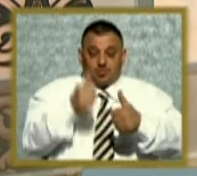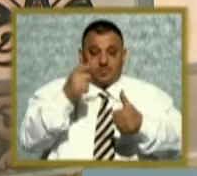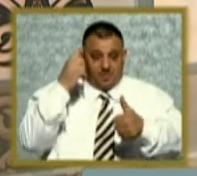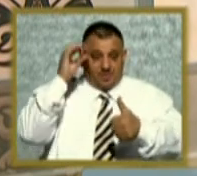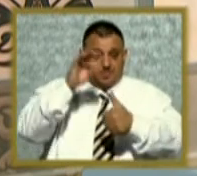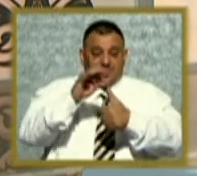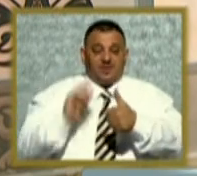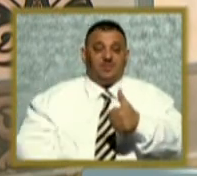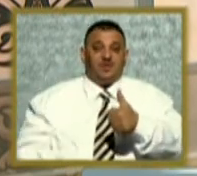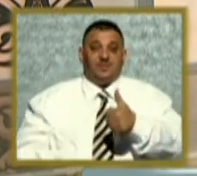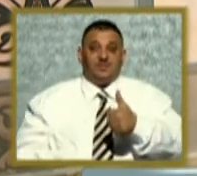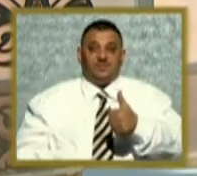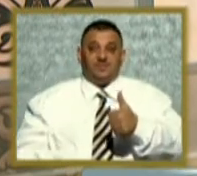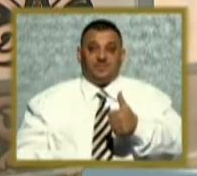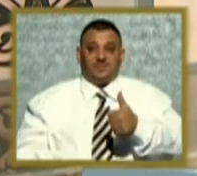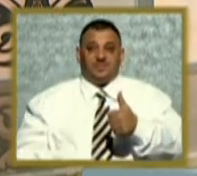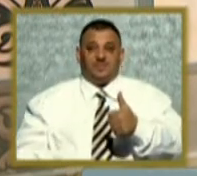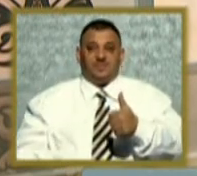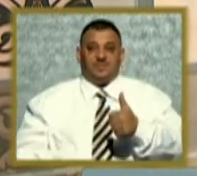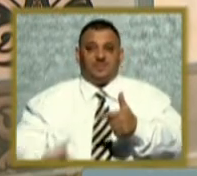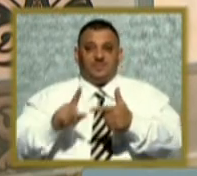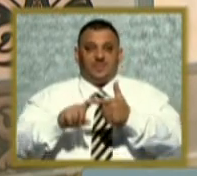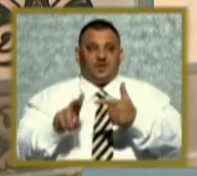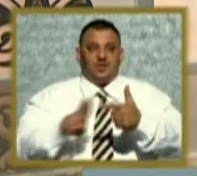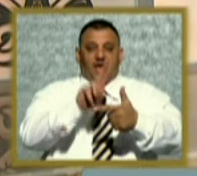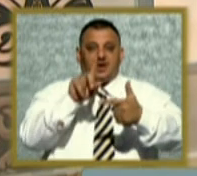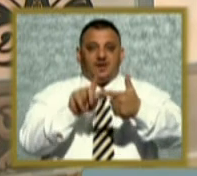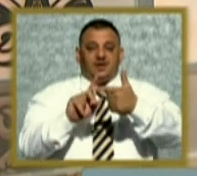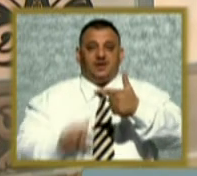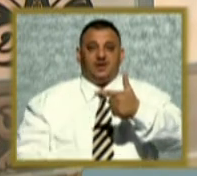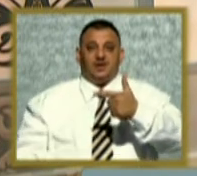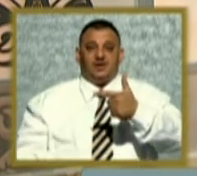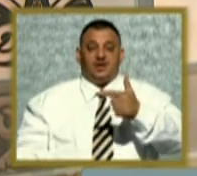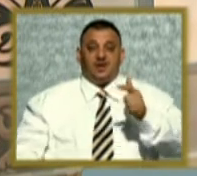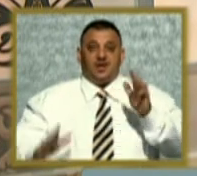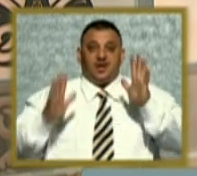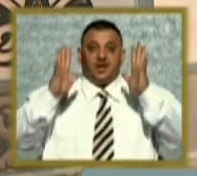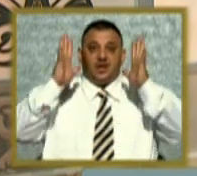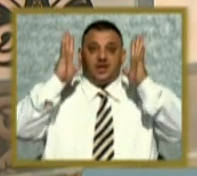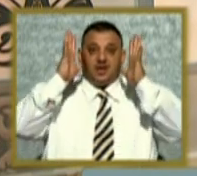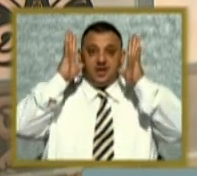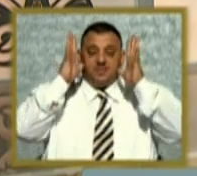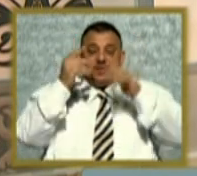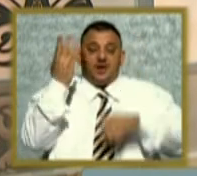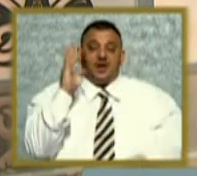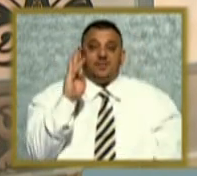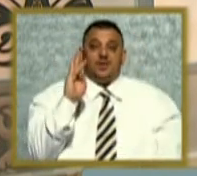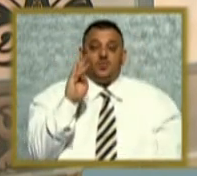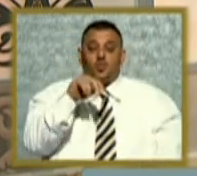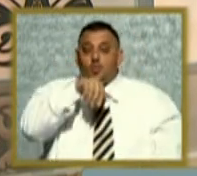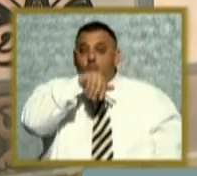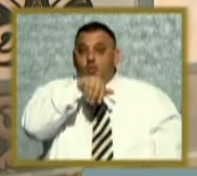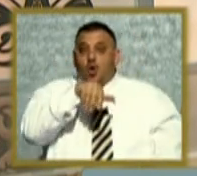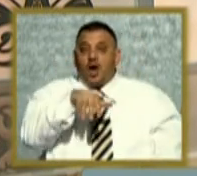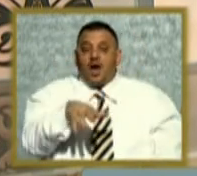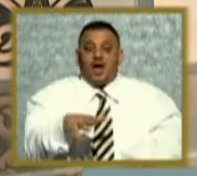قصدي طبعا. واضح، واضح السؤال. نعم، عطنا سؤالك الثاني. السؤال الثاني صلاة أمنا عائشة رضي الله عنها وارضاها.